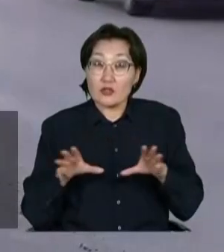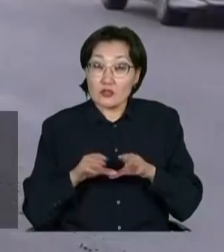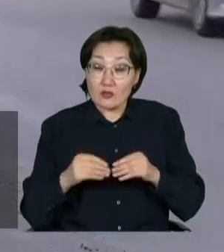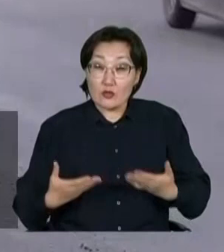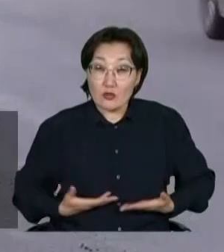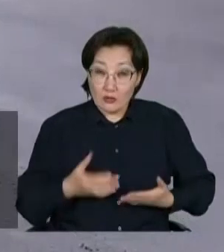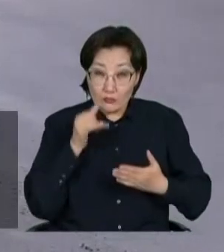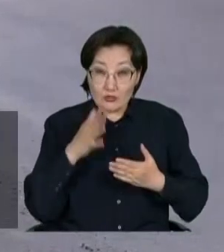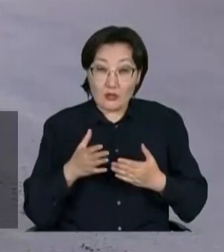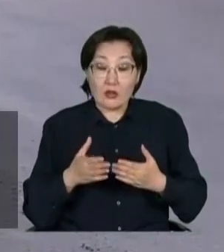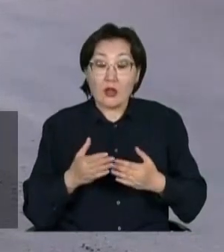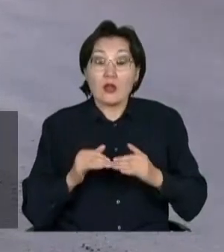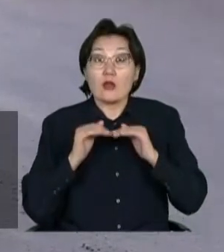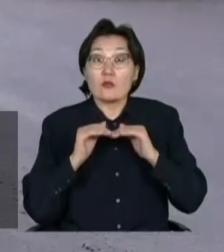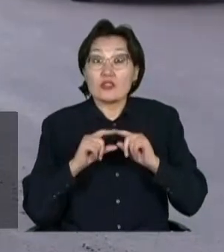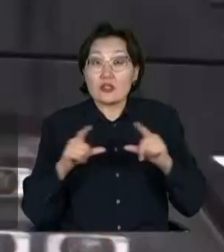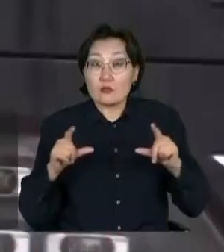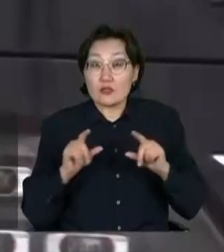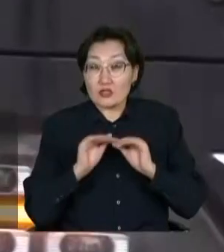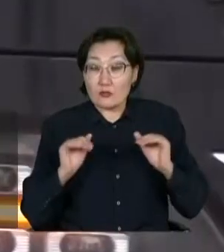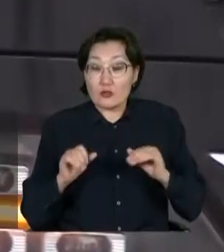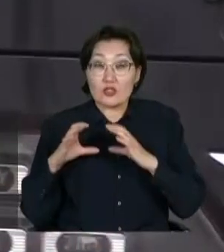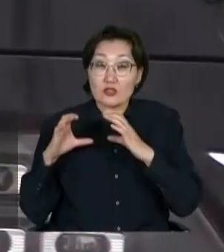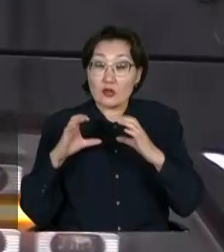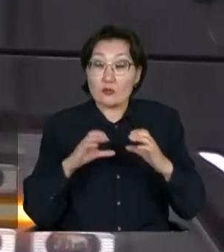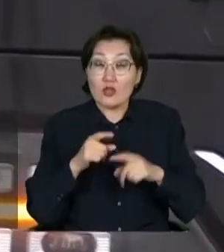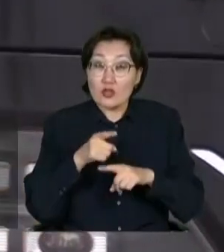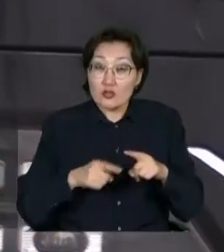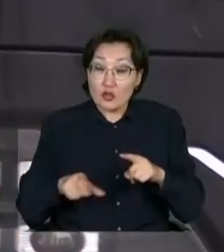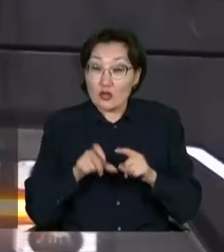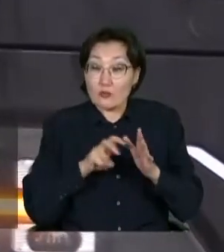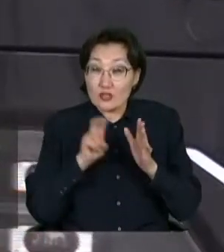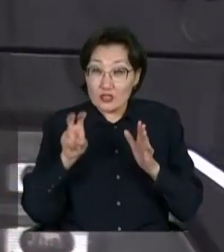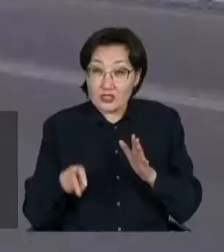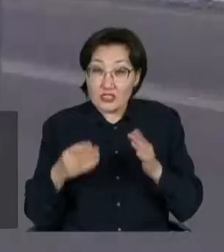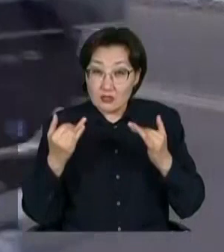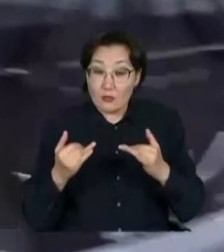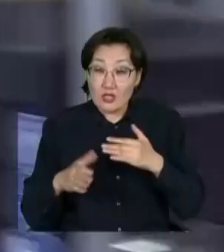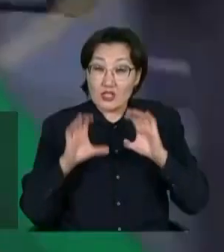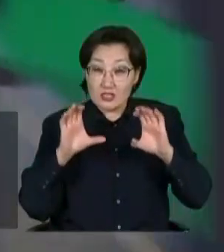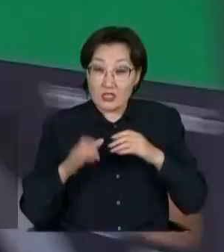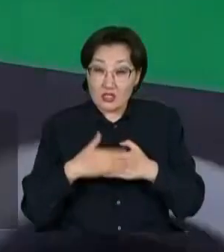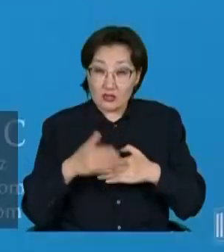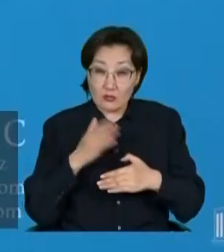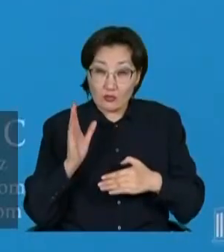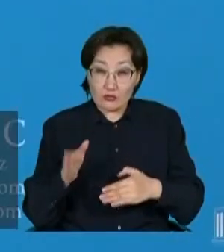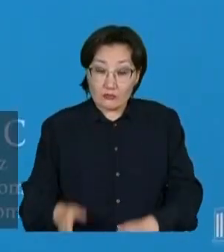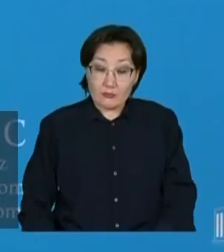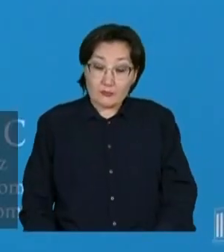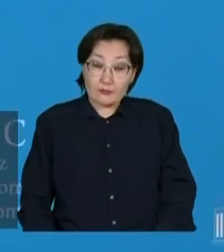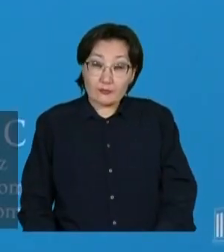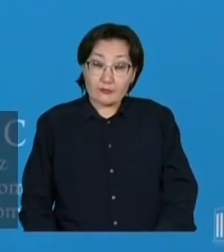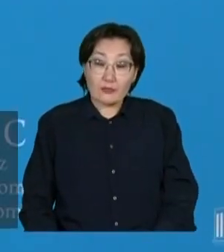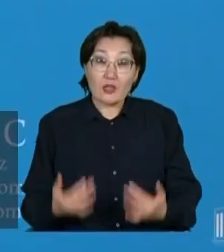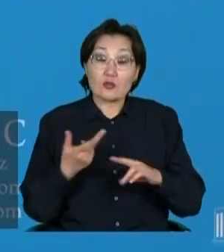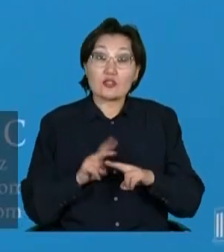тұра алмайды. Билеті жоқ балаларды жарты жолда қоғамдық көліктен түсіріп кететін пысықайлар да енді заңмен жазаланады. На сегодняшний